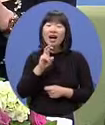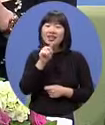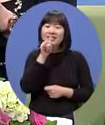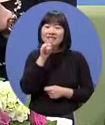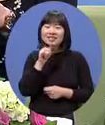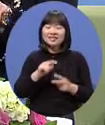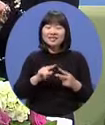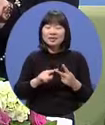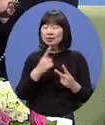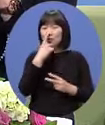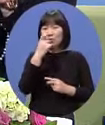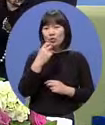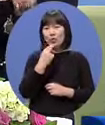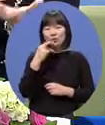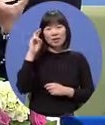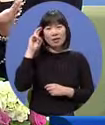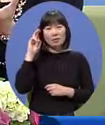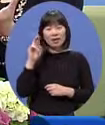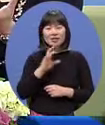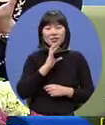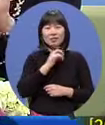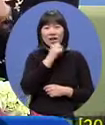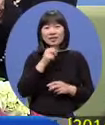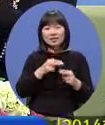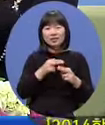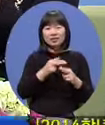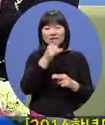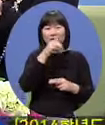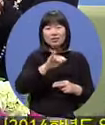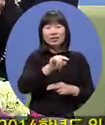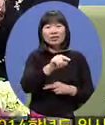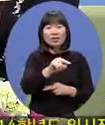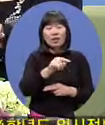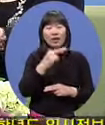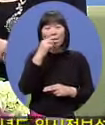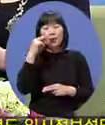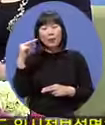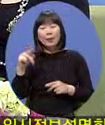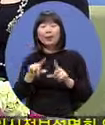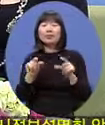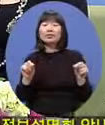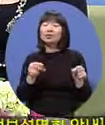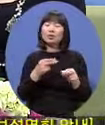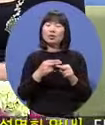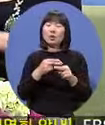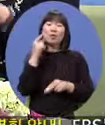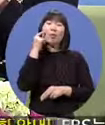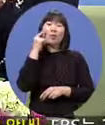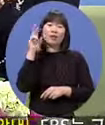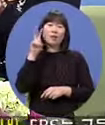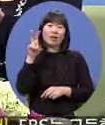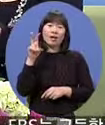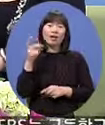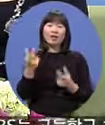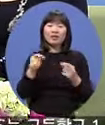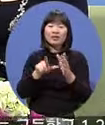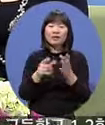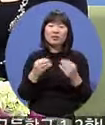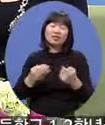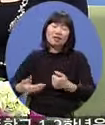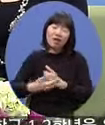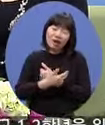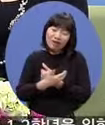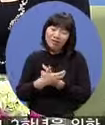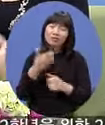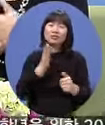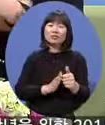웃음소리가 나겠어요. 네. 정말, 정말 얼마나 맛있는 음식을 해도 저렇게 아주 향기 나는 음식을 하겠어요. 그러니까 저럴 때 좀 많이